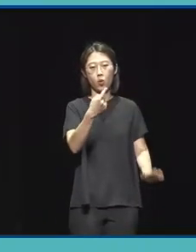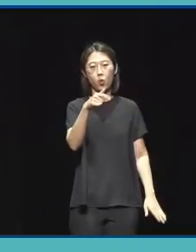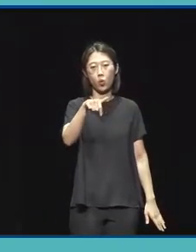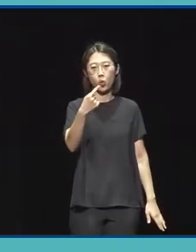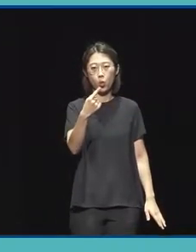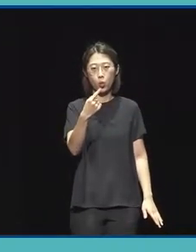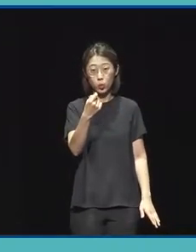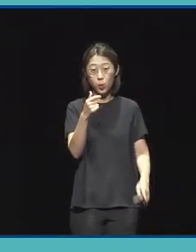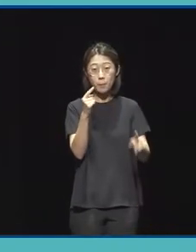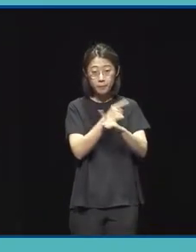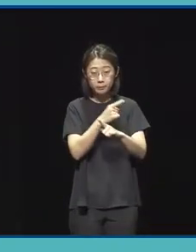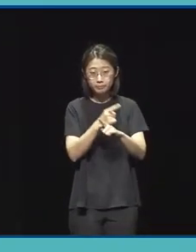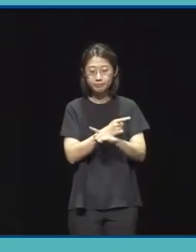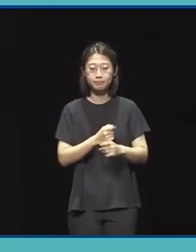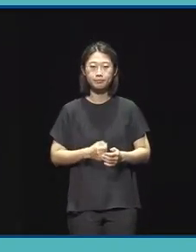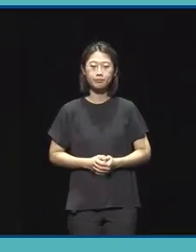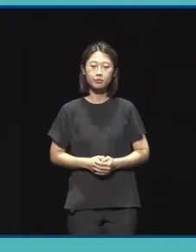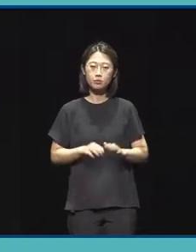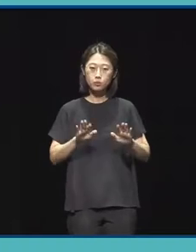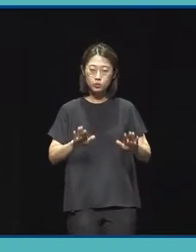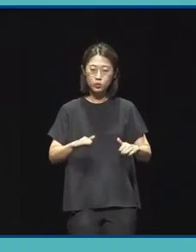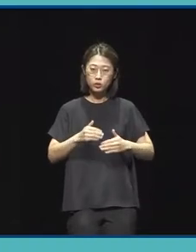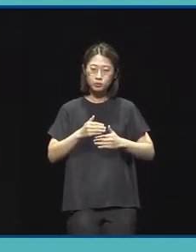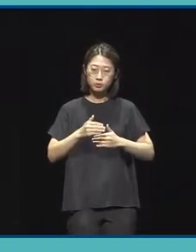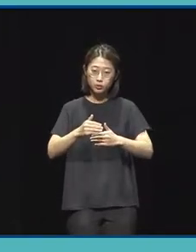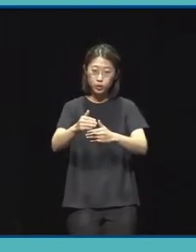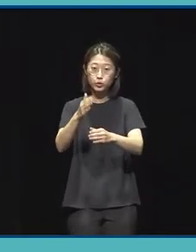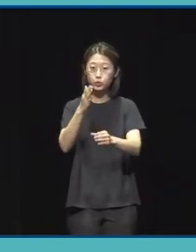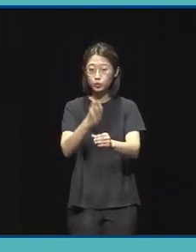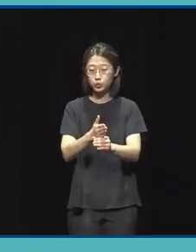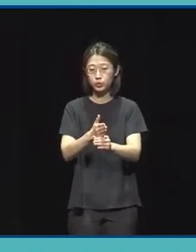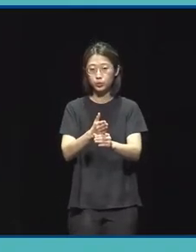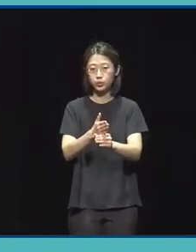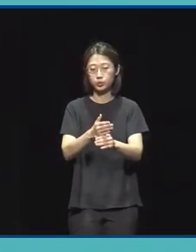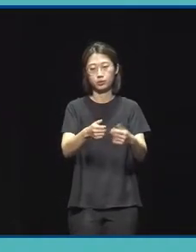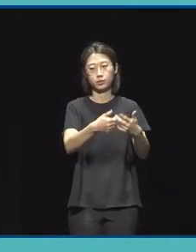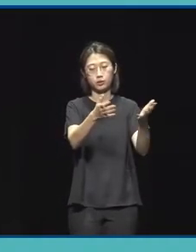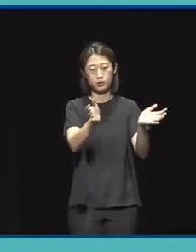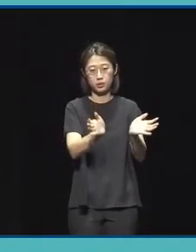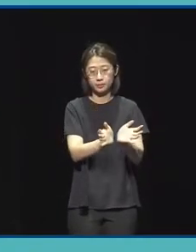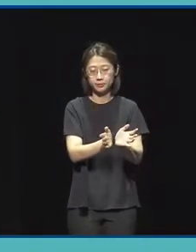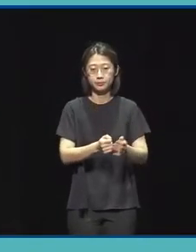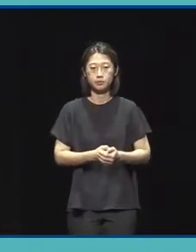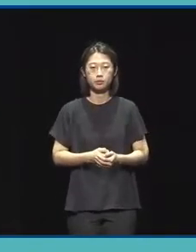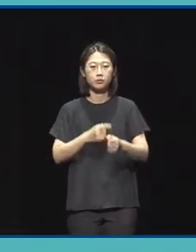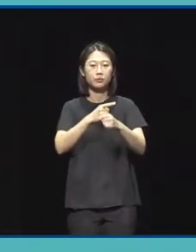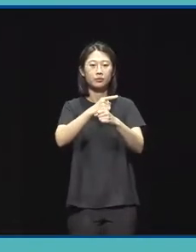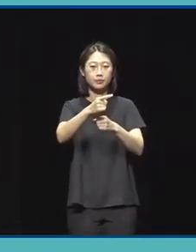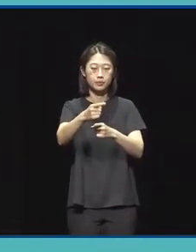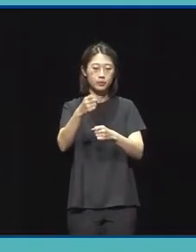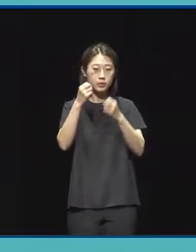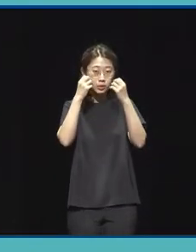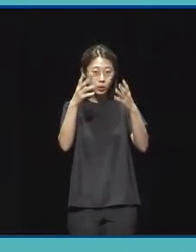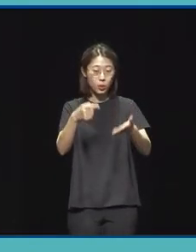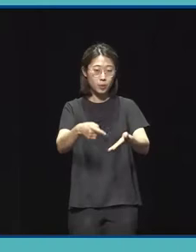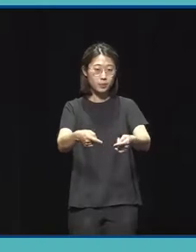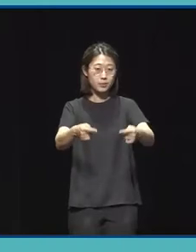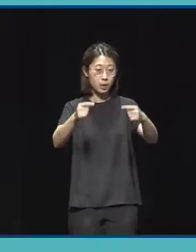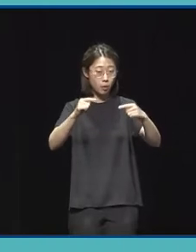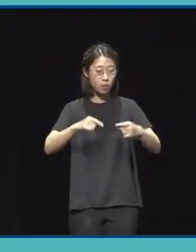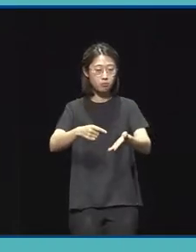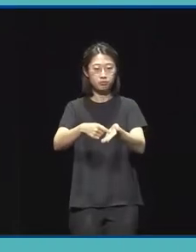아마 올해 연도 중반부터 사업을 수행하고 계시는 지원단체 그리고 이제 내년에 새로운 참여하게